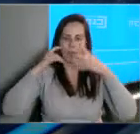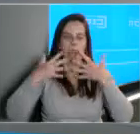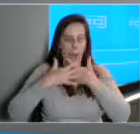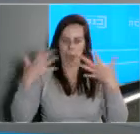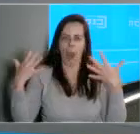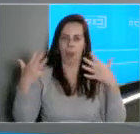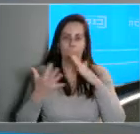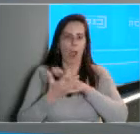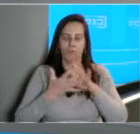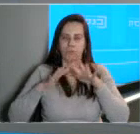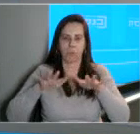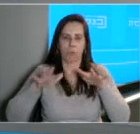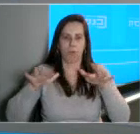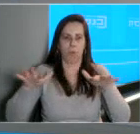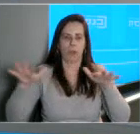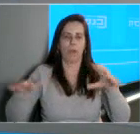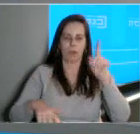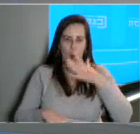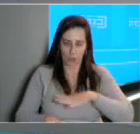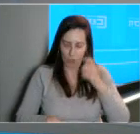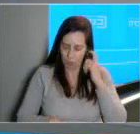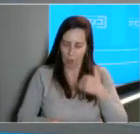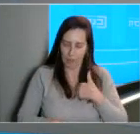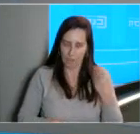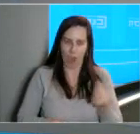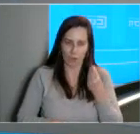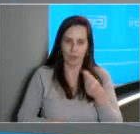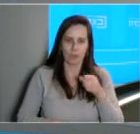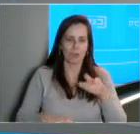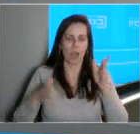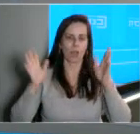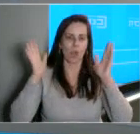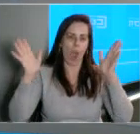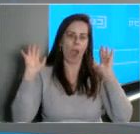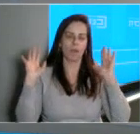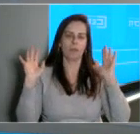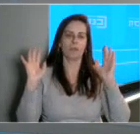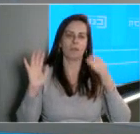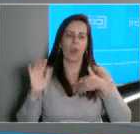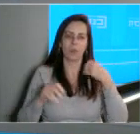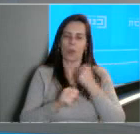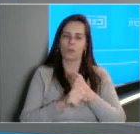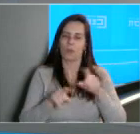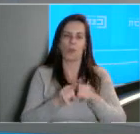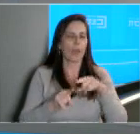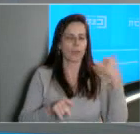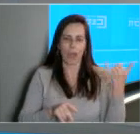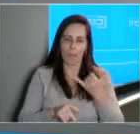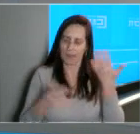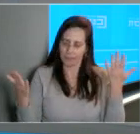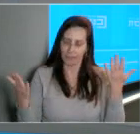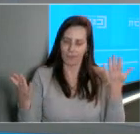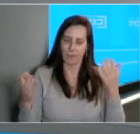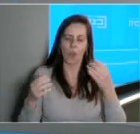הבעלה פשוט גדלה וגדלה, אבל אתם רוצים לשמוע ממני משהו? זה לא כל כך נורא, אנחנו עושים כמו תמיד בעם